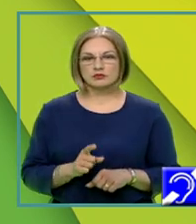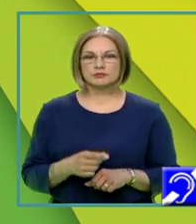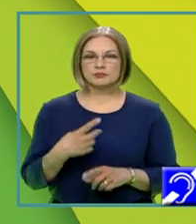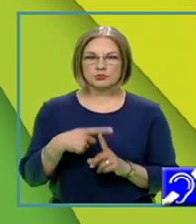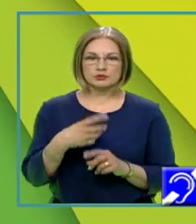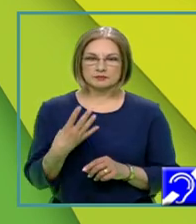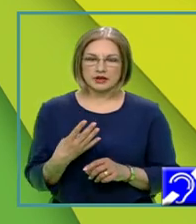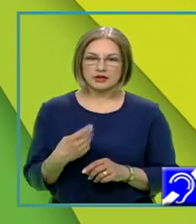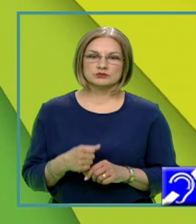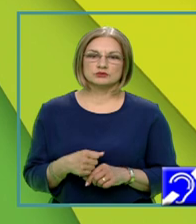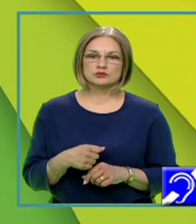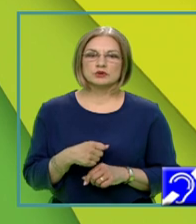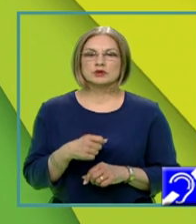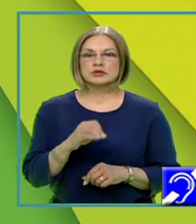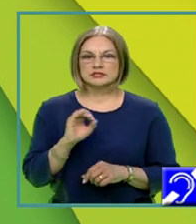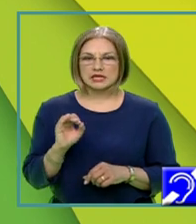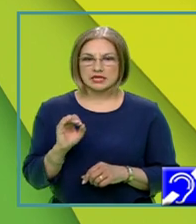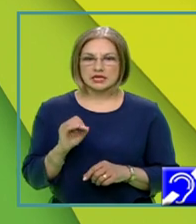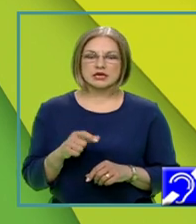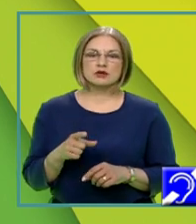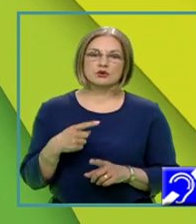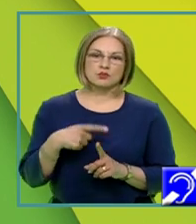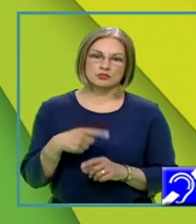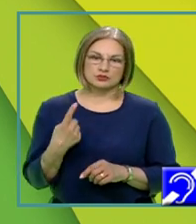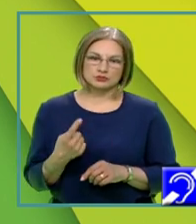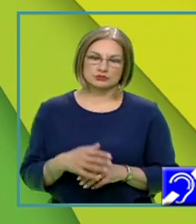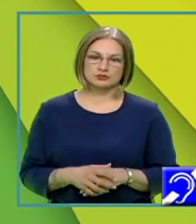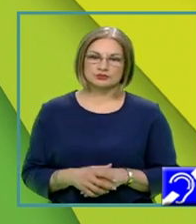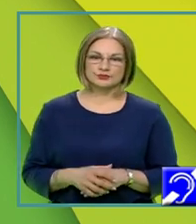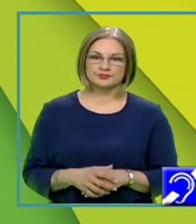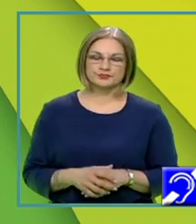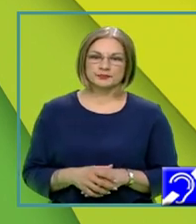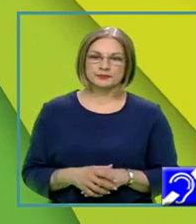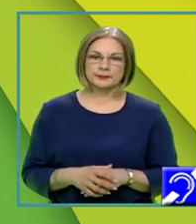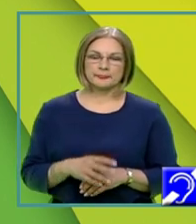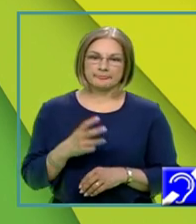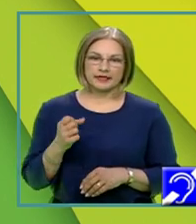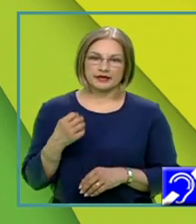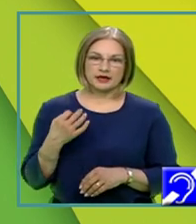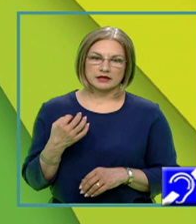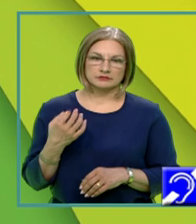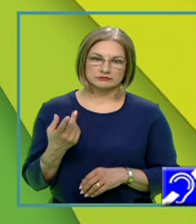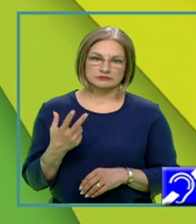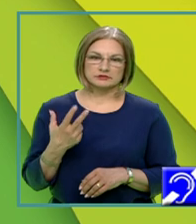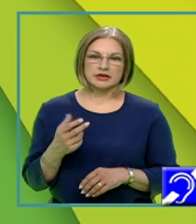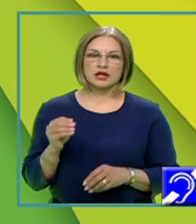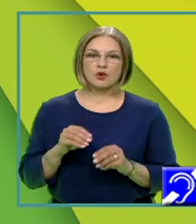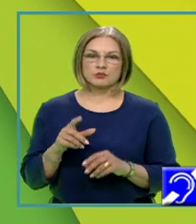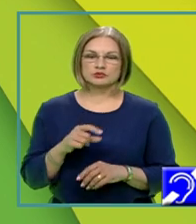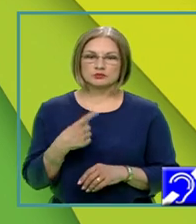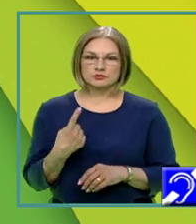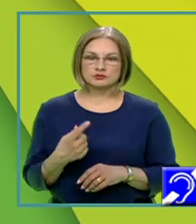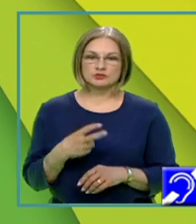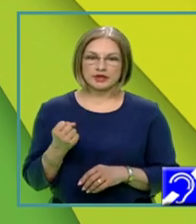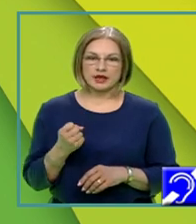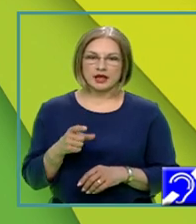cu patru minus 1 plus 1 egal cu 0 și minus 1 la pătrat egal cu unu Deci obținem trei compuse cu minus 1 este